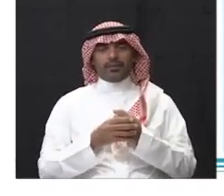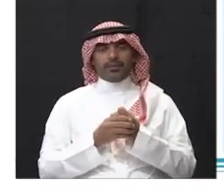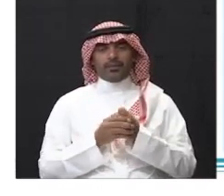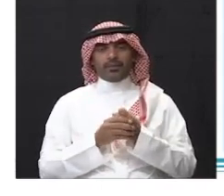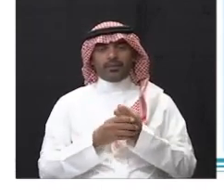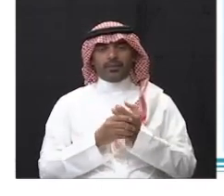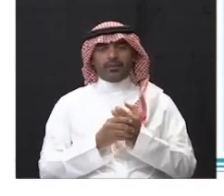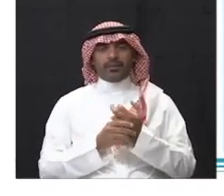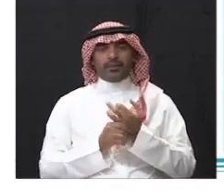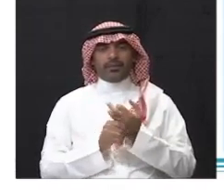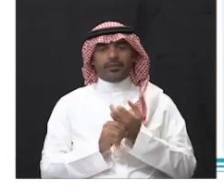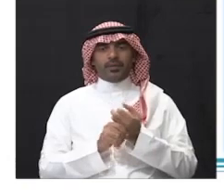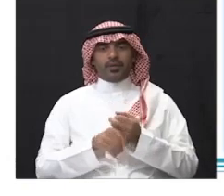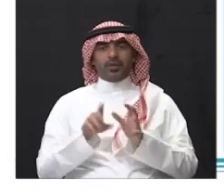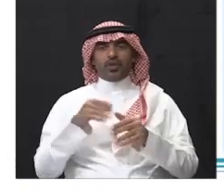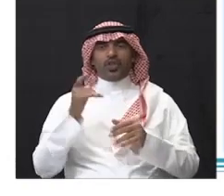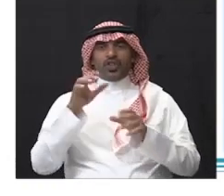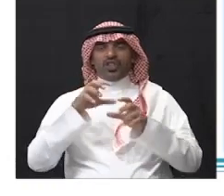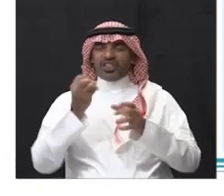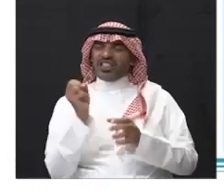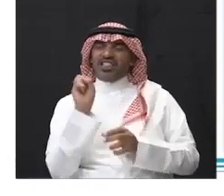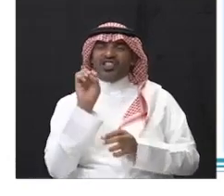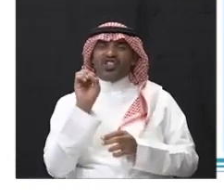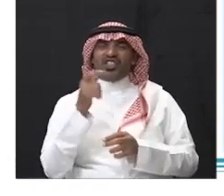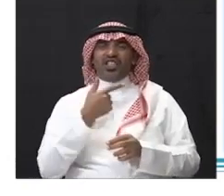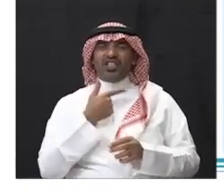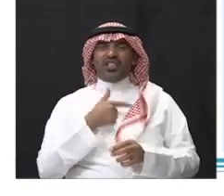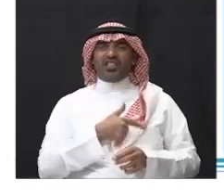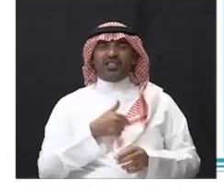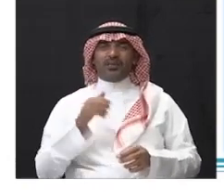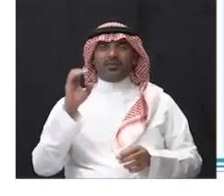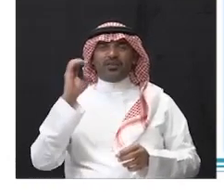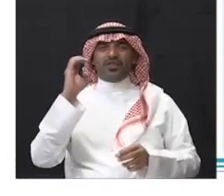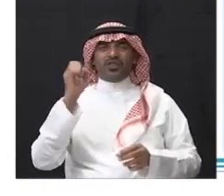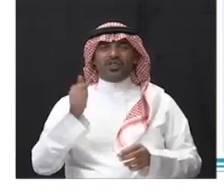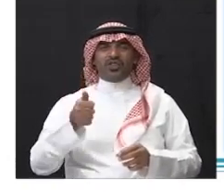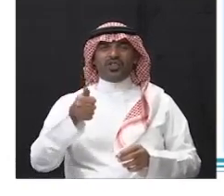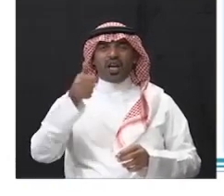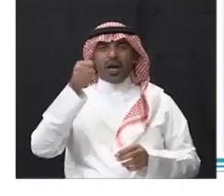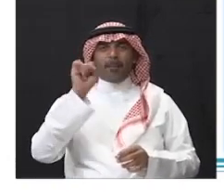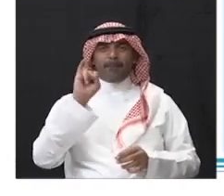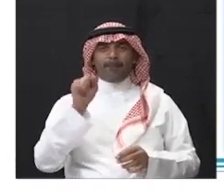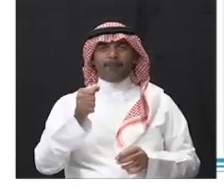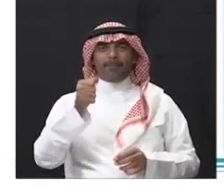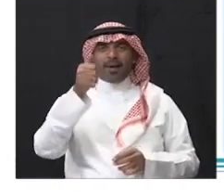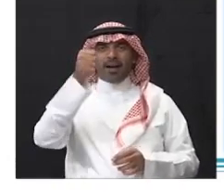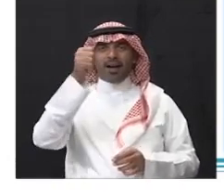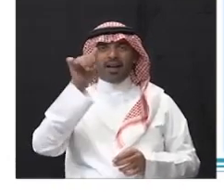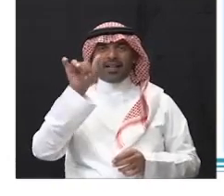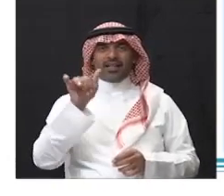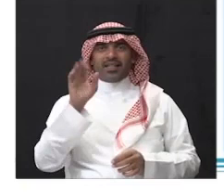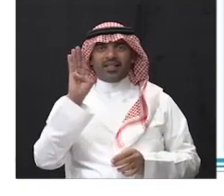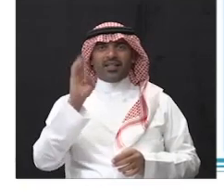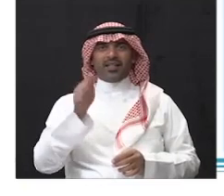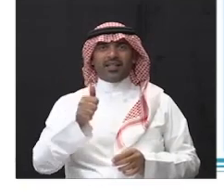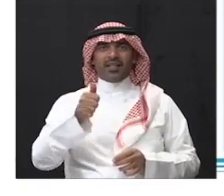جزيرة جامايكا، وبعد ذلك كرر رحلاته لكنه لم يوفق